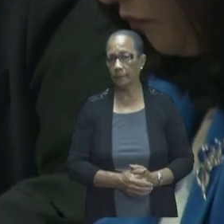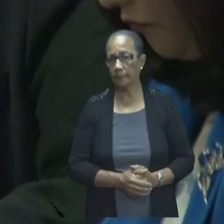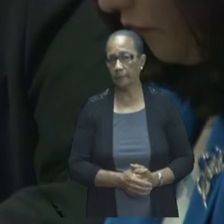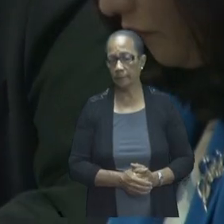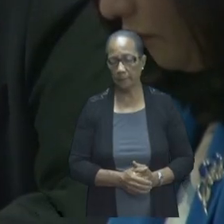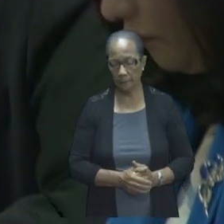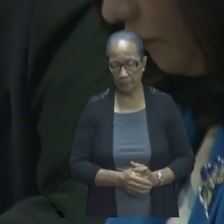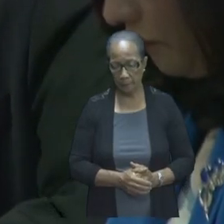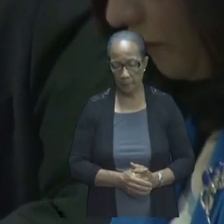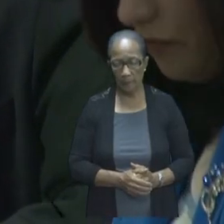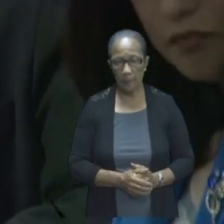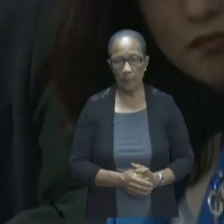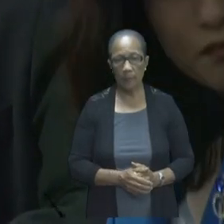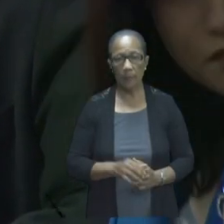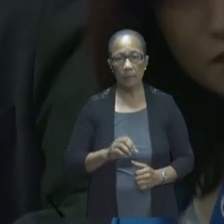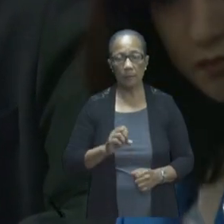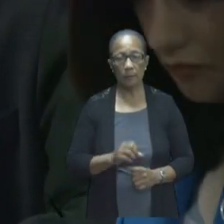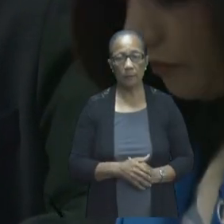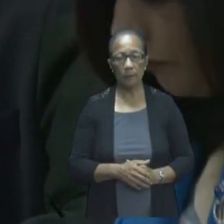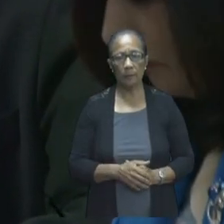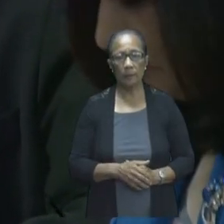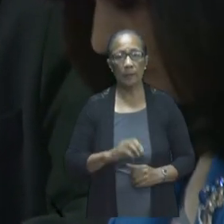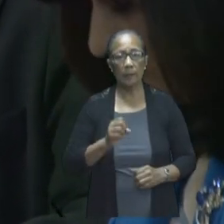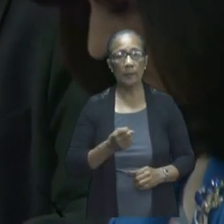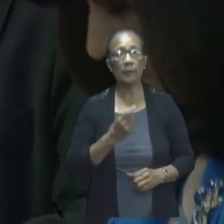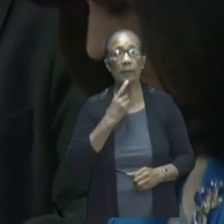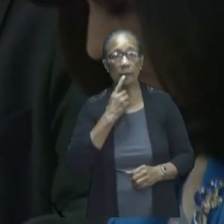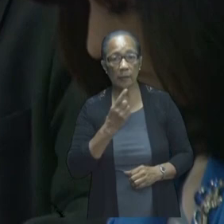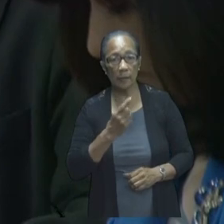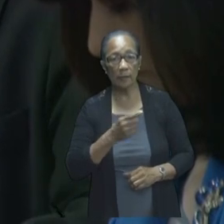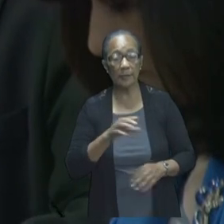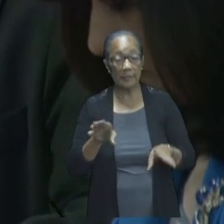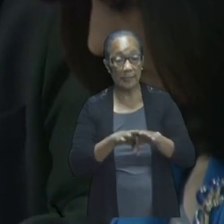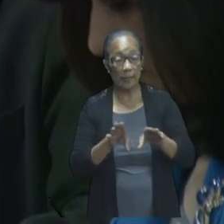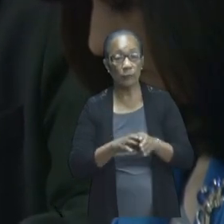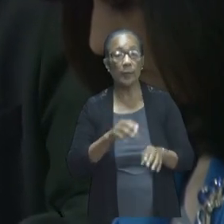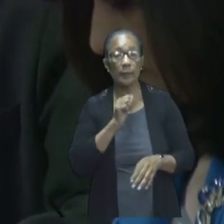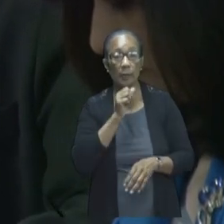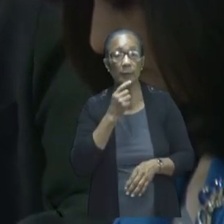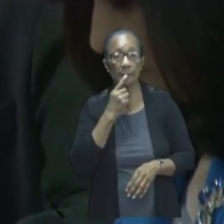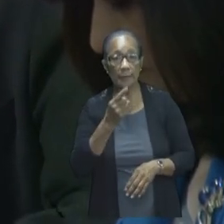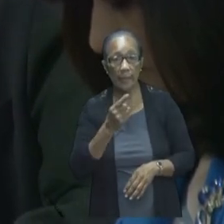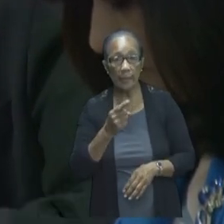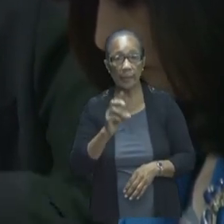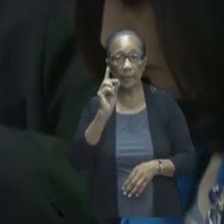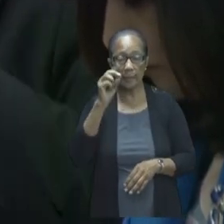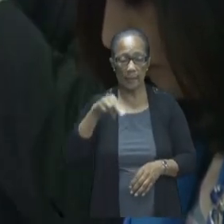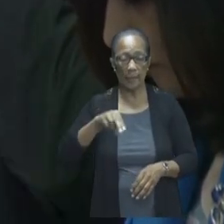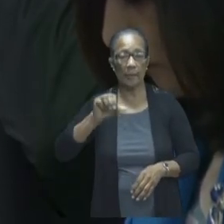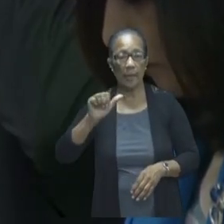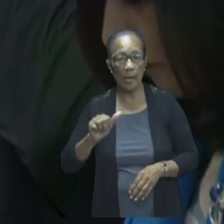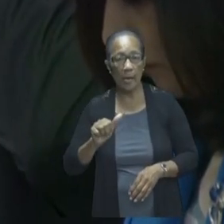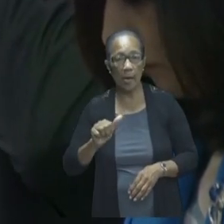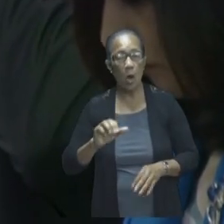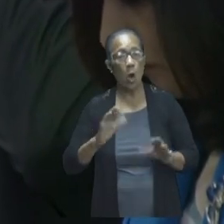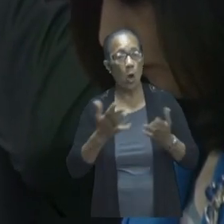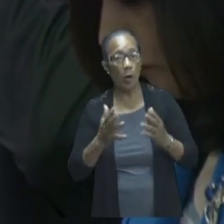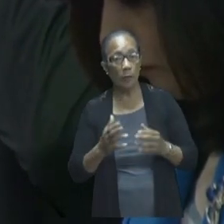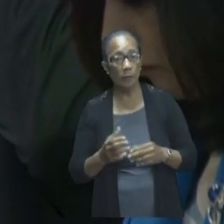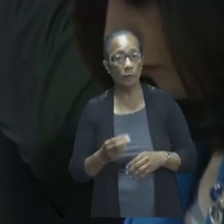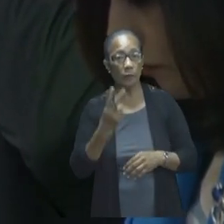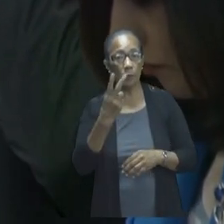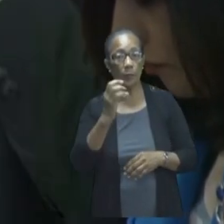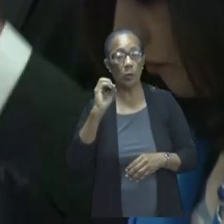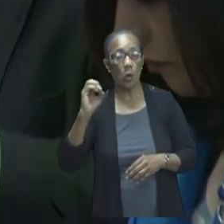ik kan u daar vertellen zoals de balans ook in dna en heb geantwoord ongeveer 300 een broeder hadden zich opgegeven